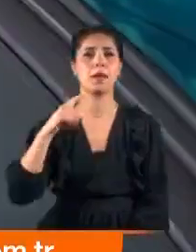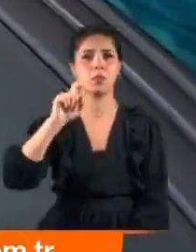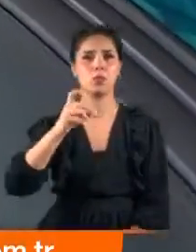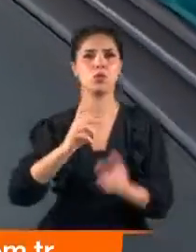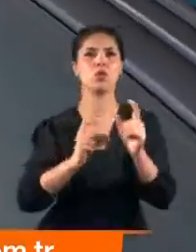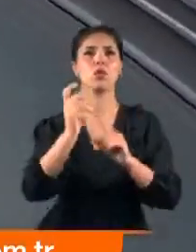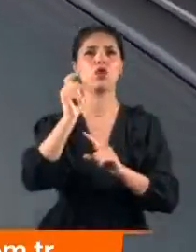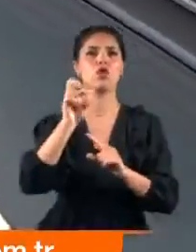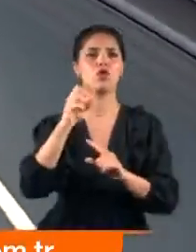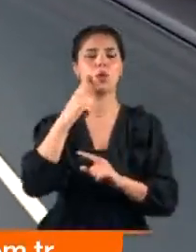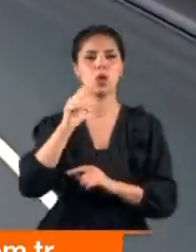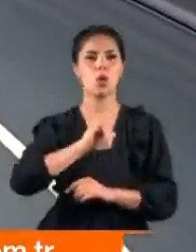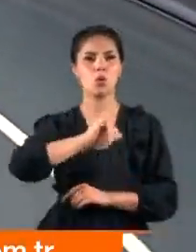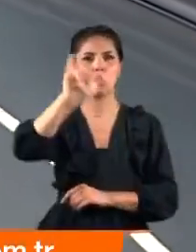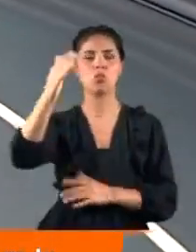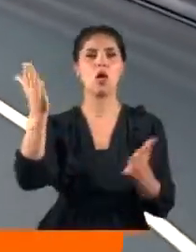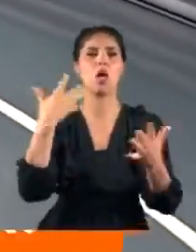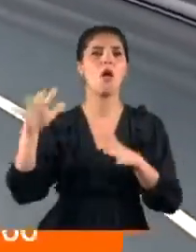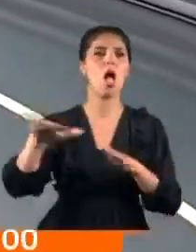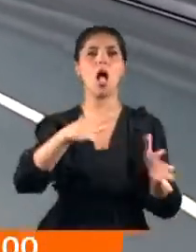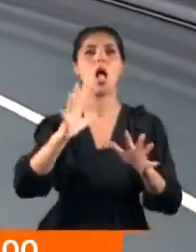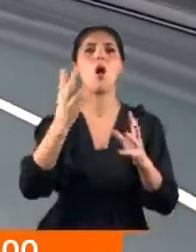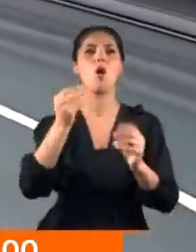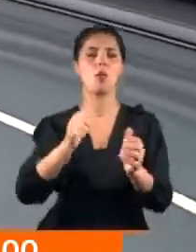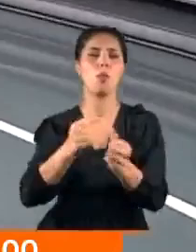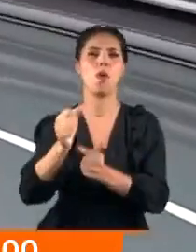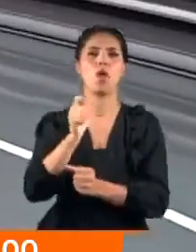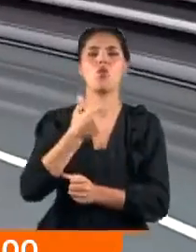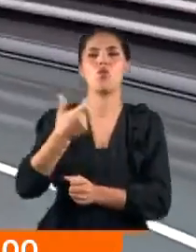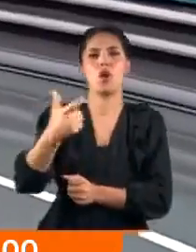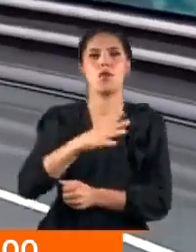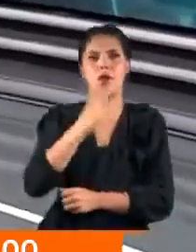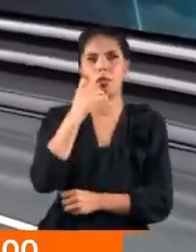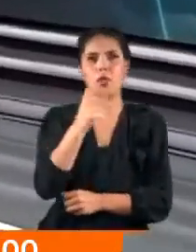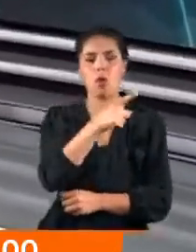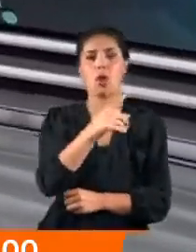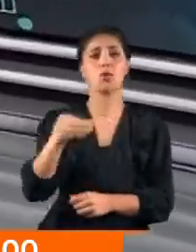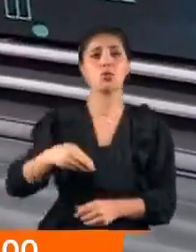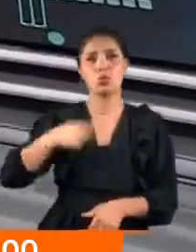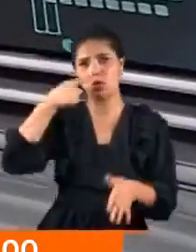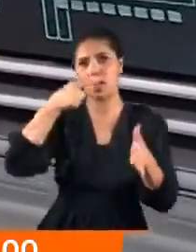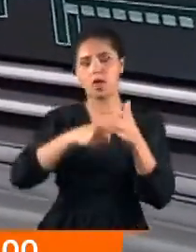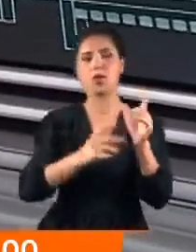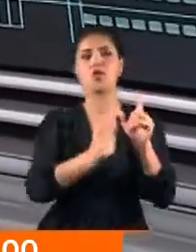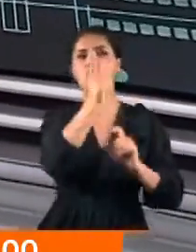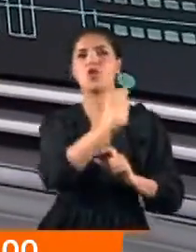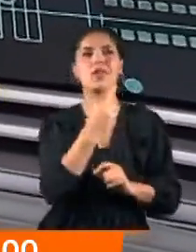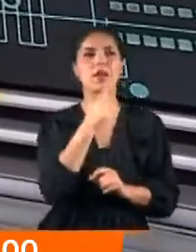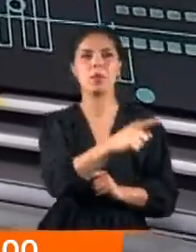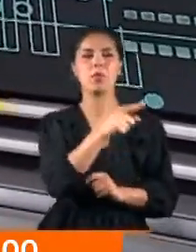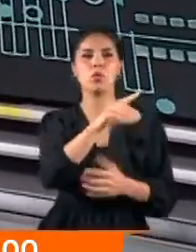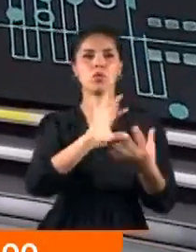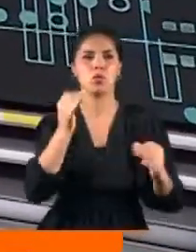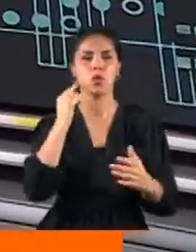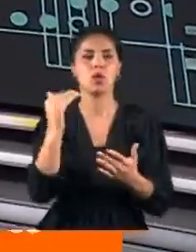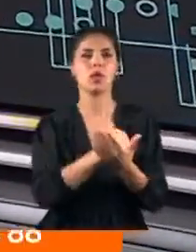Ürettiğim çip sayesinde uçaklar türbülansa girmeden pilota uyarı veriyor. Dolandırıcılık suçlamalarının odağındaki Çiğdem İlgün'ün işte bu